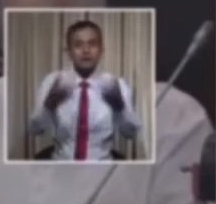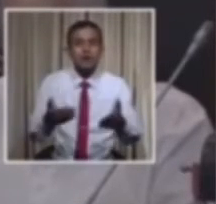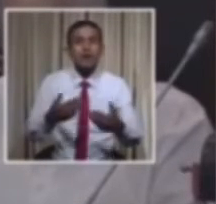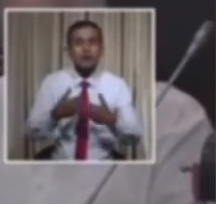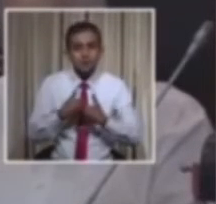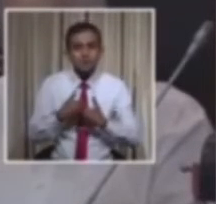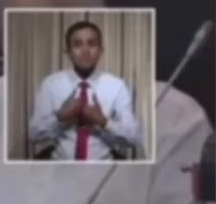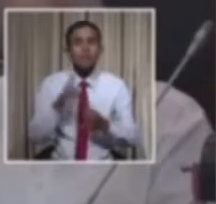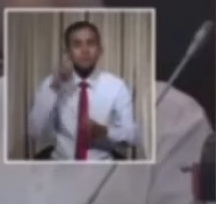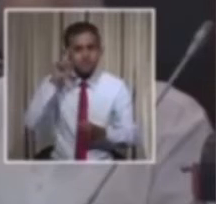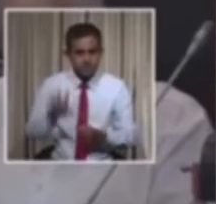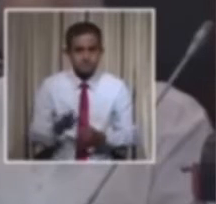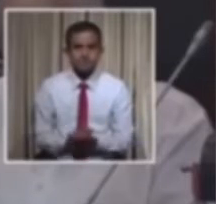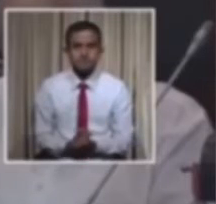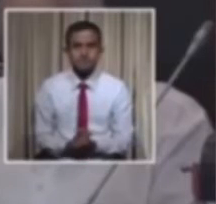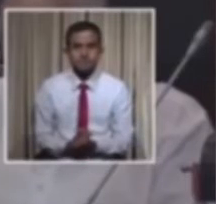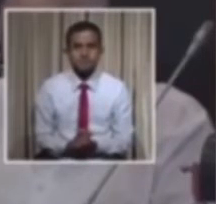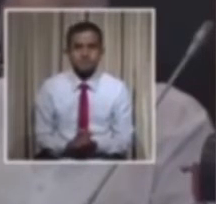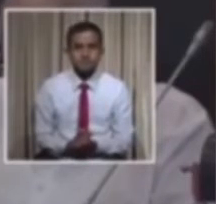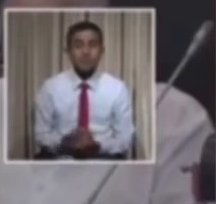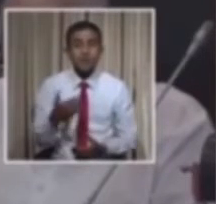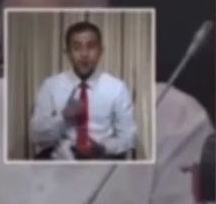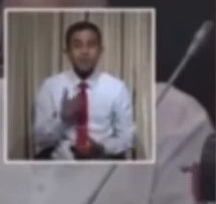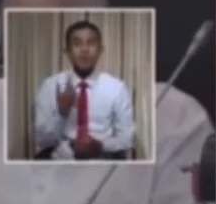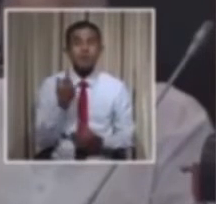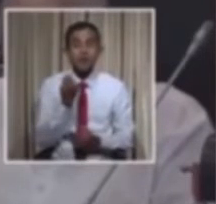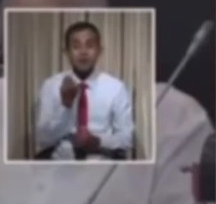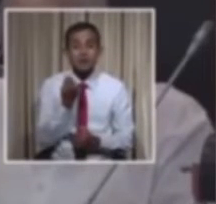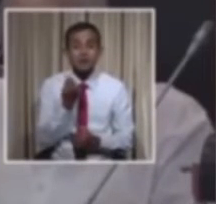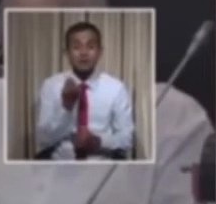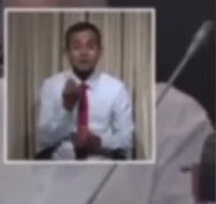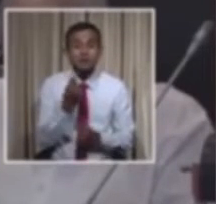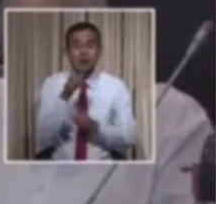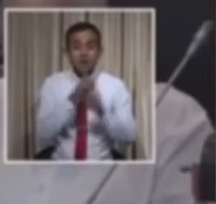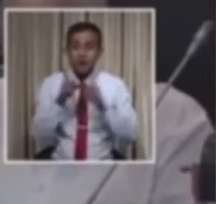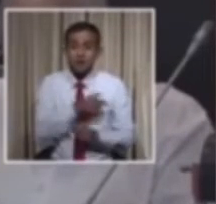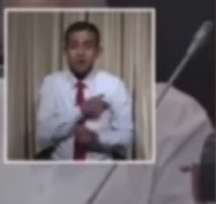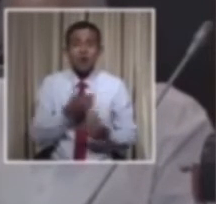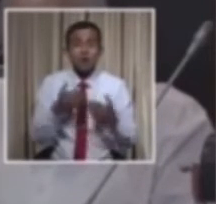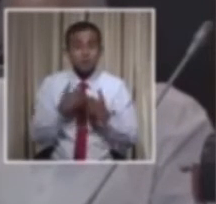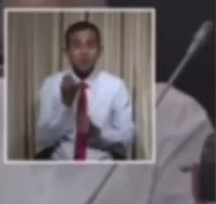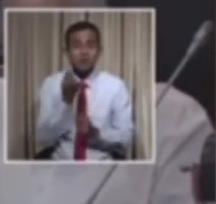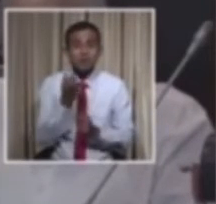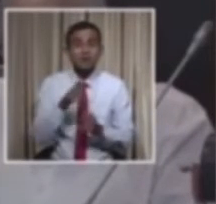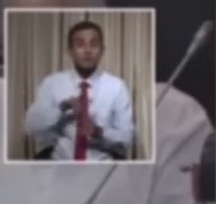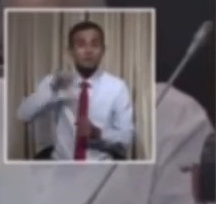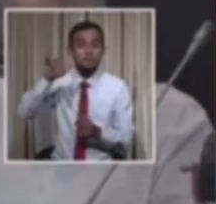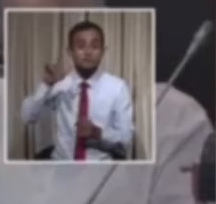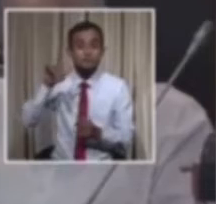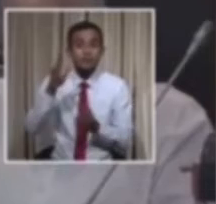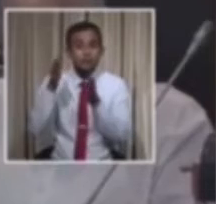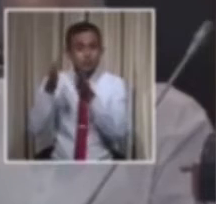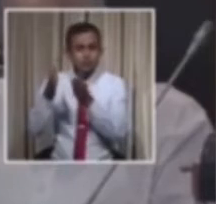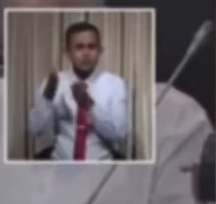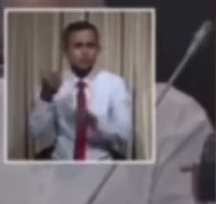மற்றும் சவால்களை எதிர்கொள்ளும் திறனை நிரூபித்துள்ளது. நாடு எதிர்கோக்கும் சவால்களை வெற்றி கொள்வதற்கு நாம்